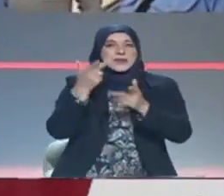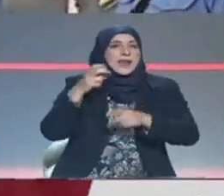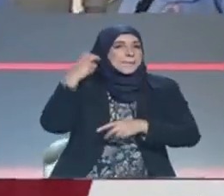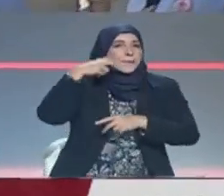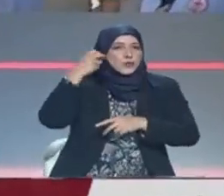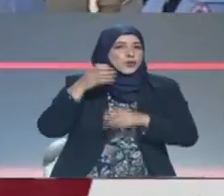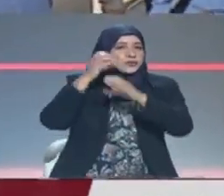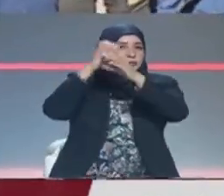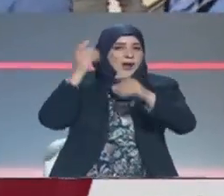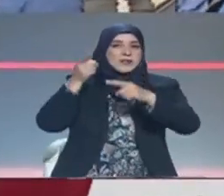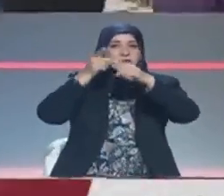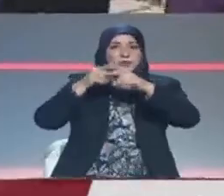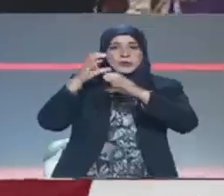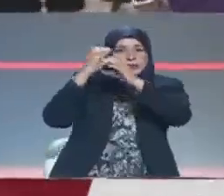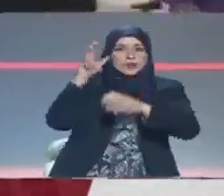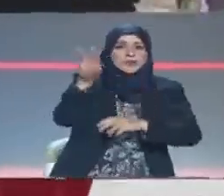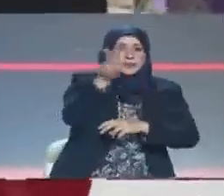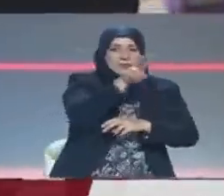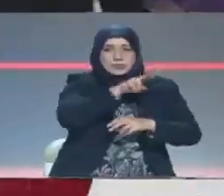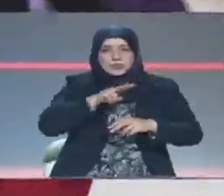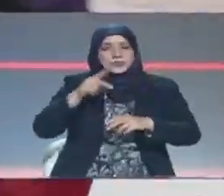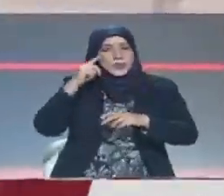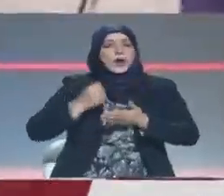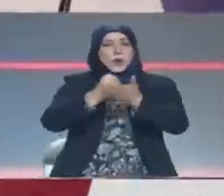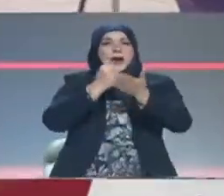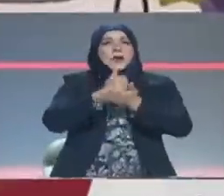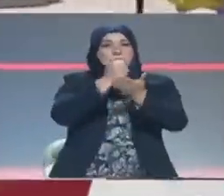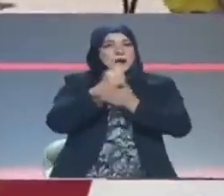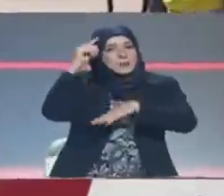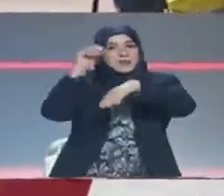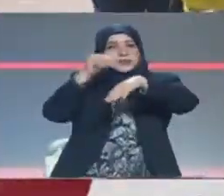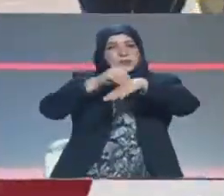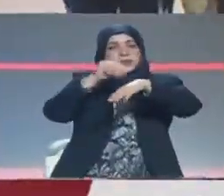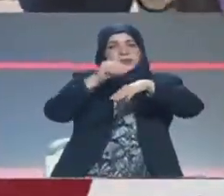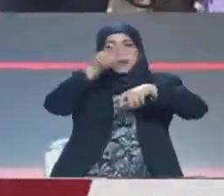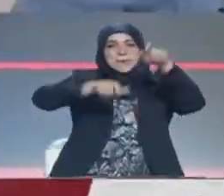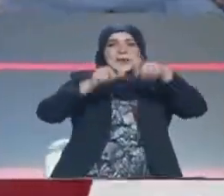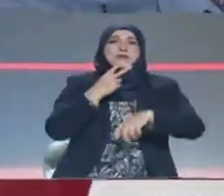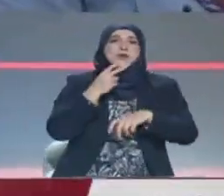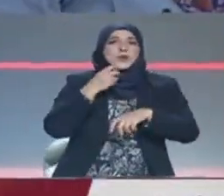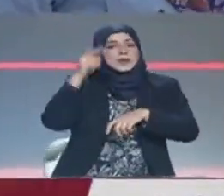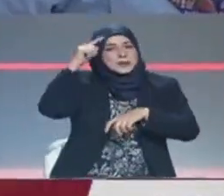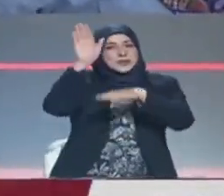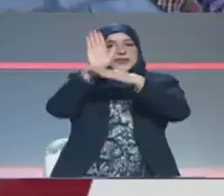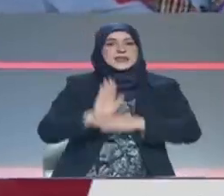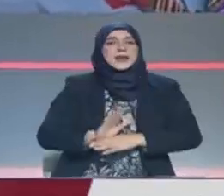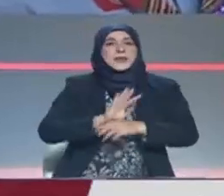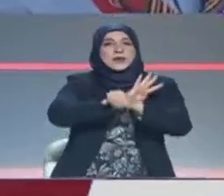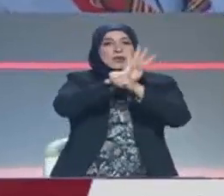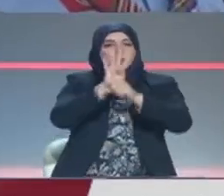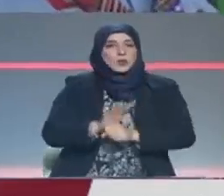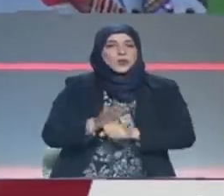والقطارات ضواحي العاصمه للمساعده على توعيه المواطنين بالاجراءات الوقايه من العدو فيروس كورونا